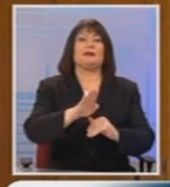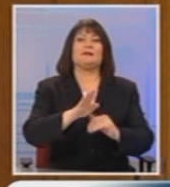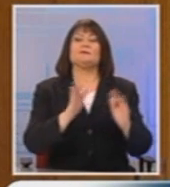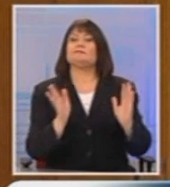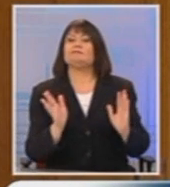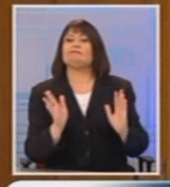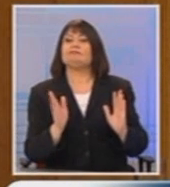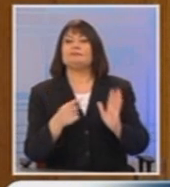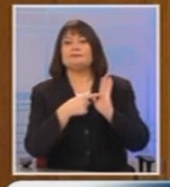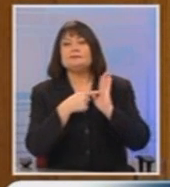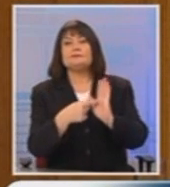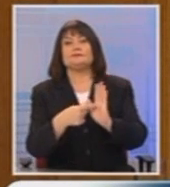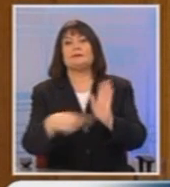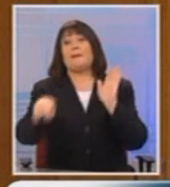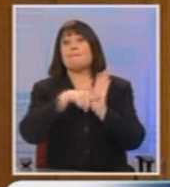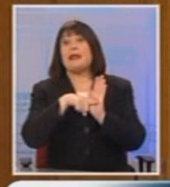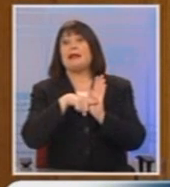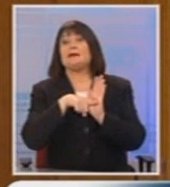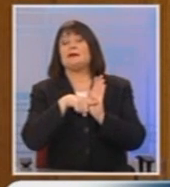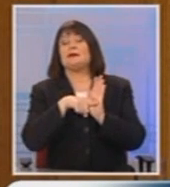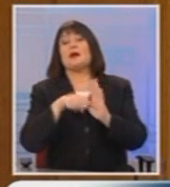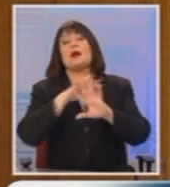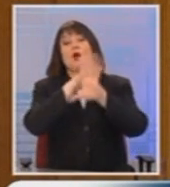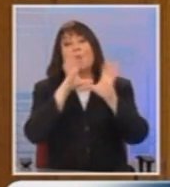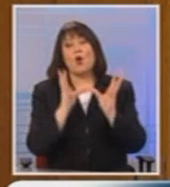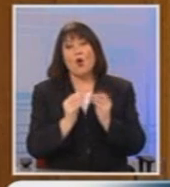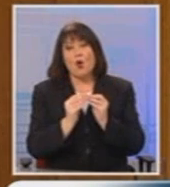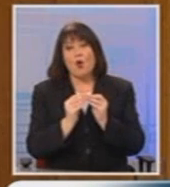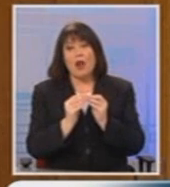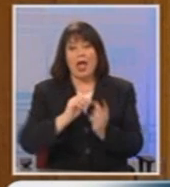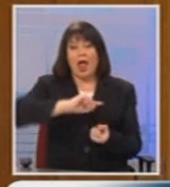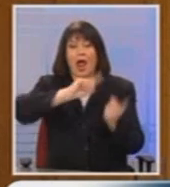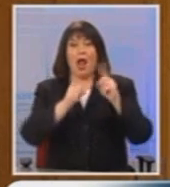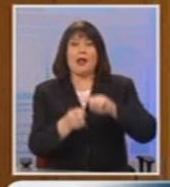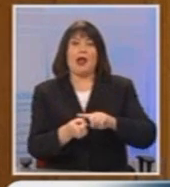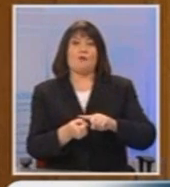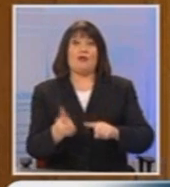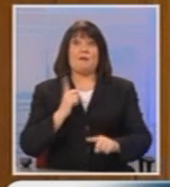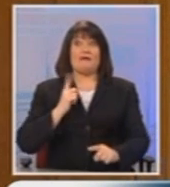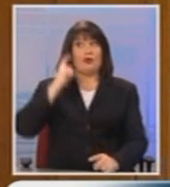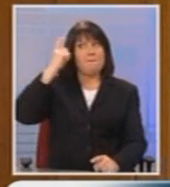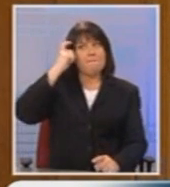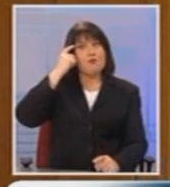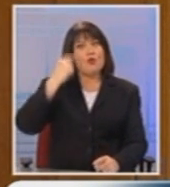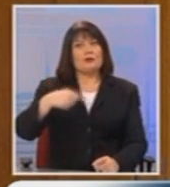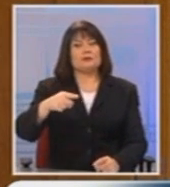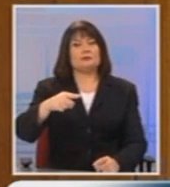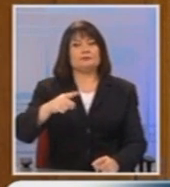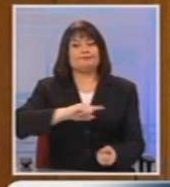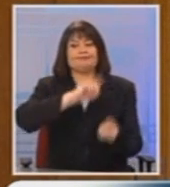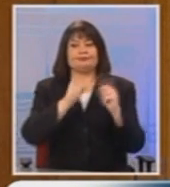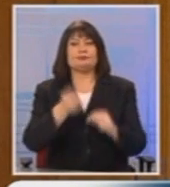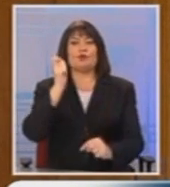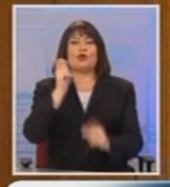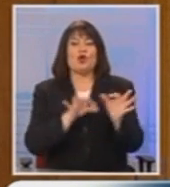που εμφανίζει το σημείο πλην και το κάθε τι δουλεύει αντίθετα αποτύχει στο μυαλό σου, αντίθετα από το